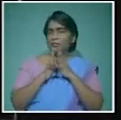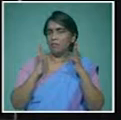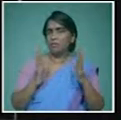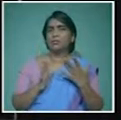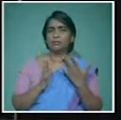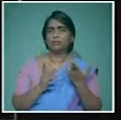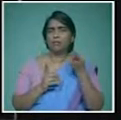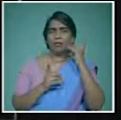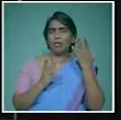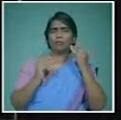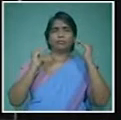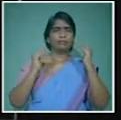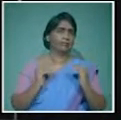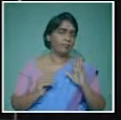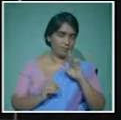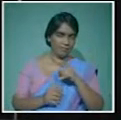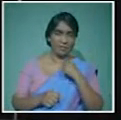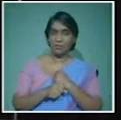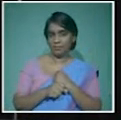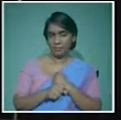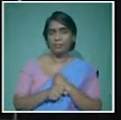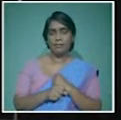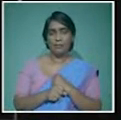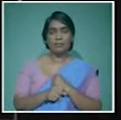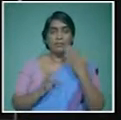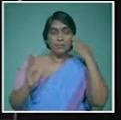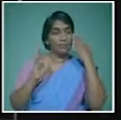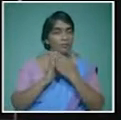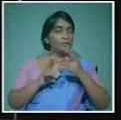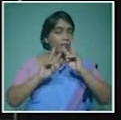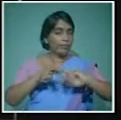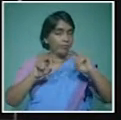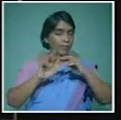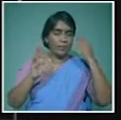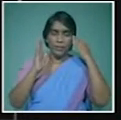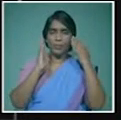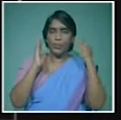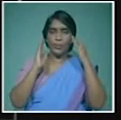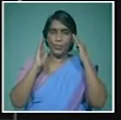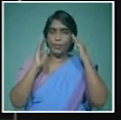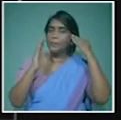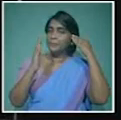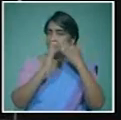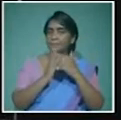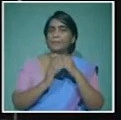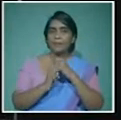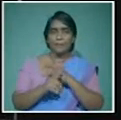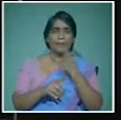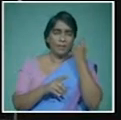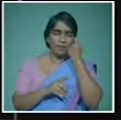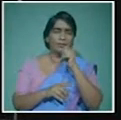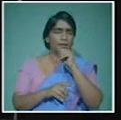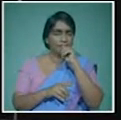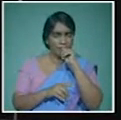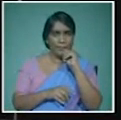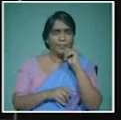හා අකාර්යක්ෂමතාවයක් ඇති බව. ගැඹුරින් අධ්‍යයනය කරලා බැලුවොත් මේ මතයේ යම්